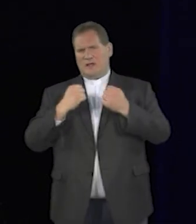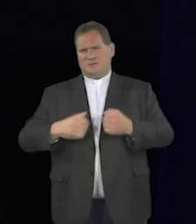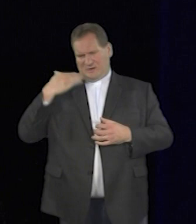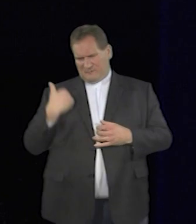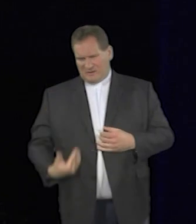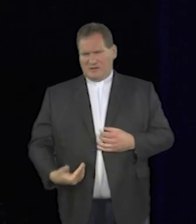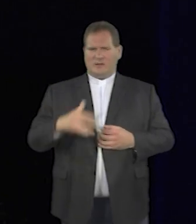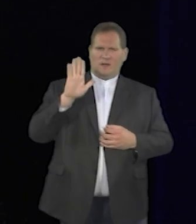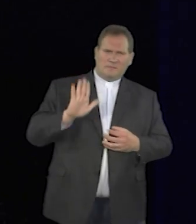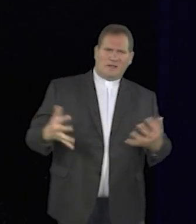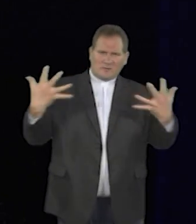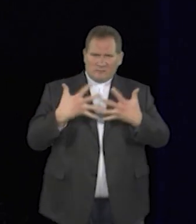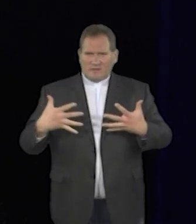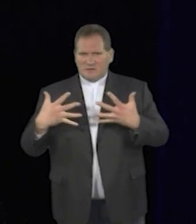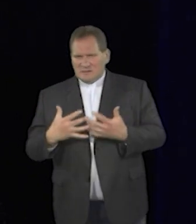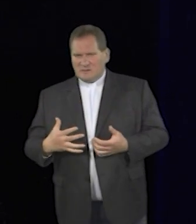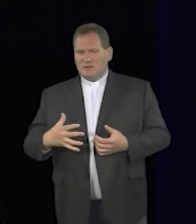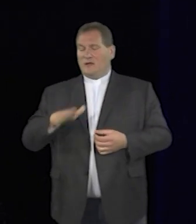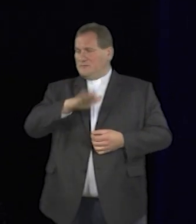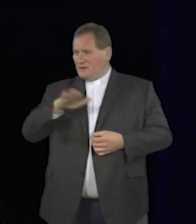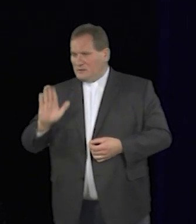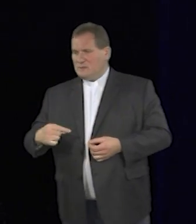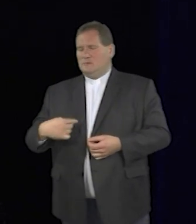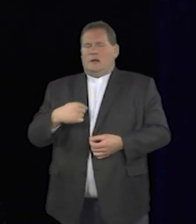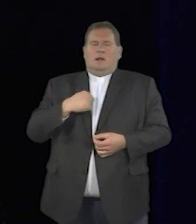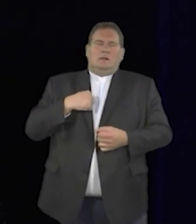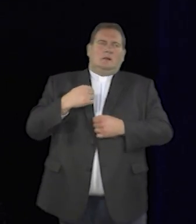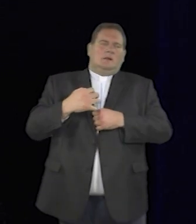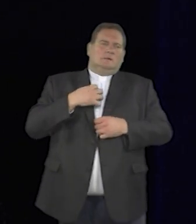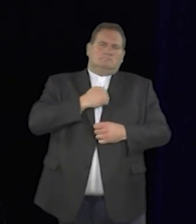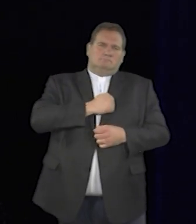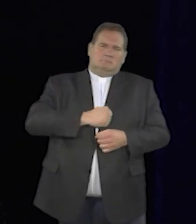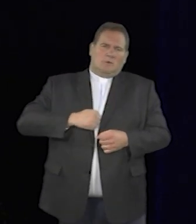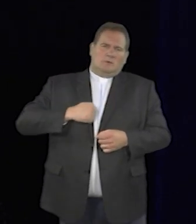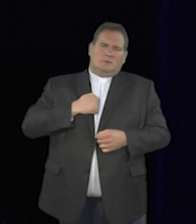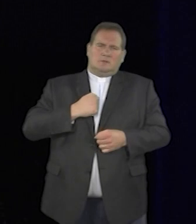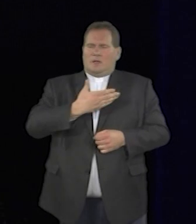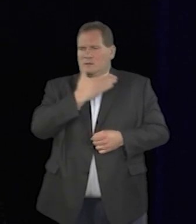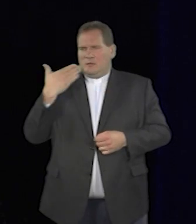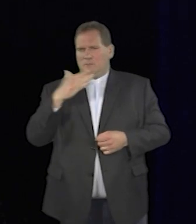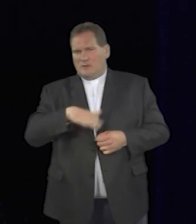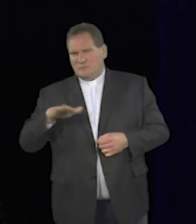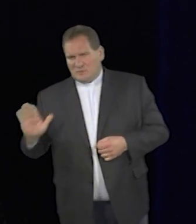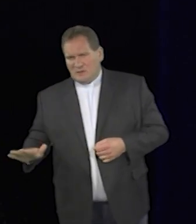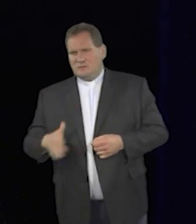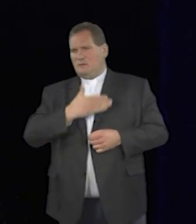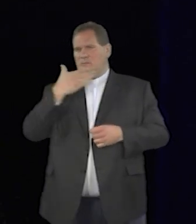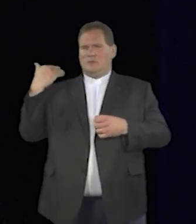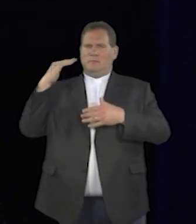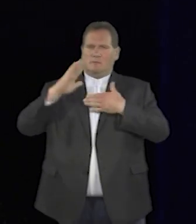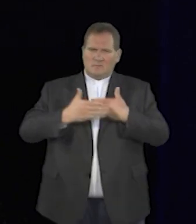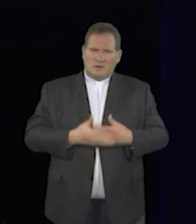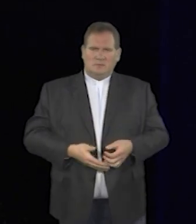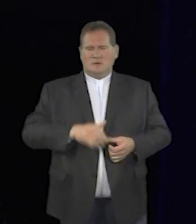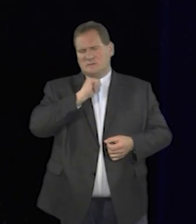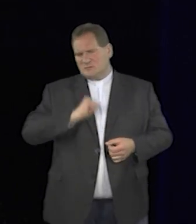towarzysza, ma dziadki, ja tylko biedna. Bez towarzysza, bez dziadek zostanę jedna. I nie